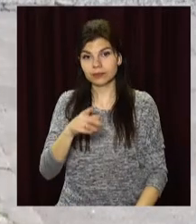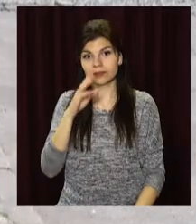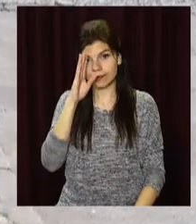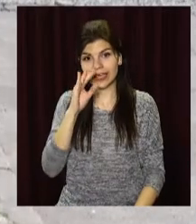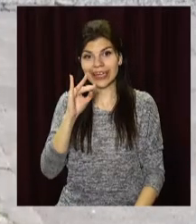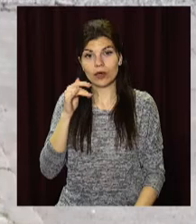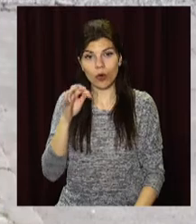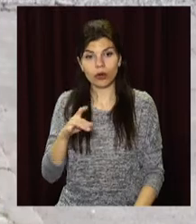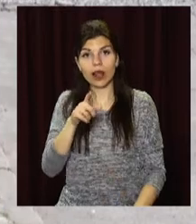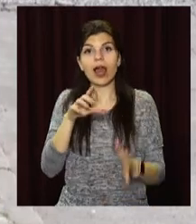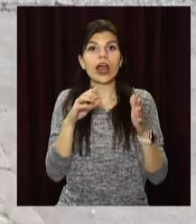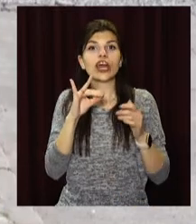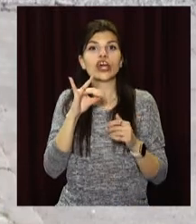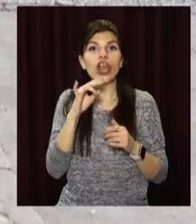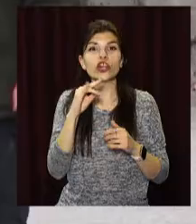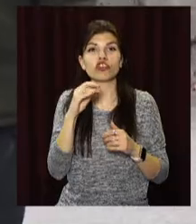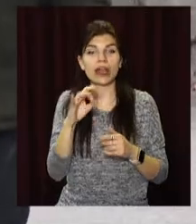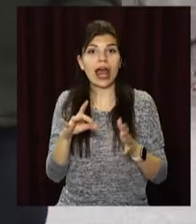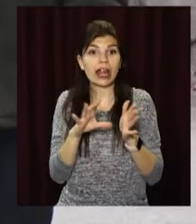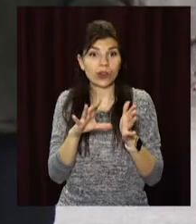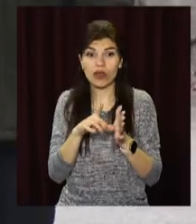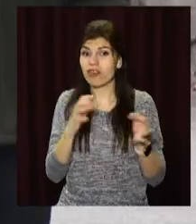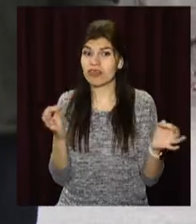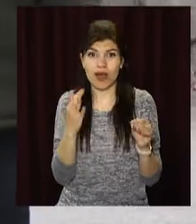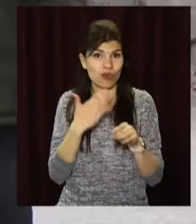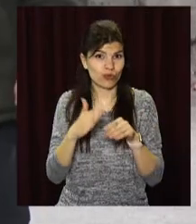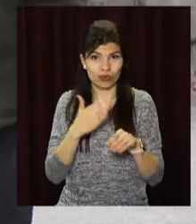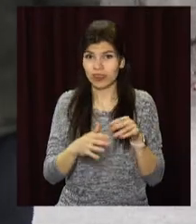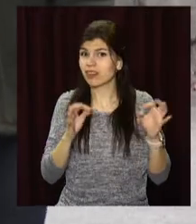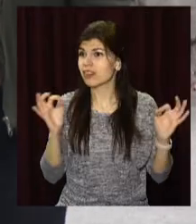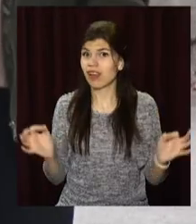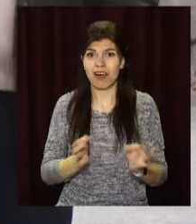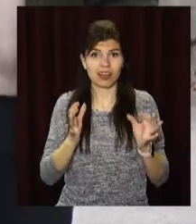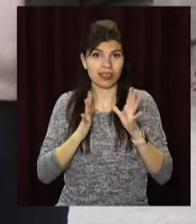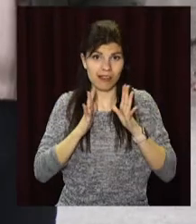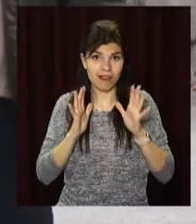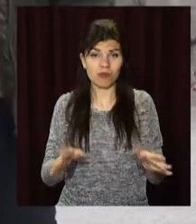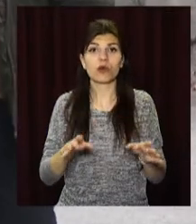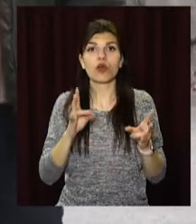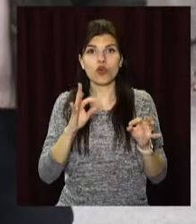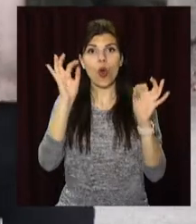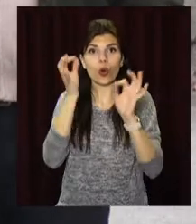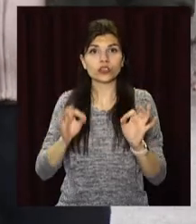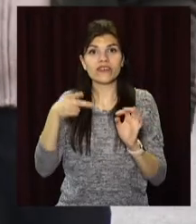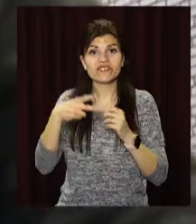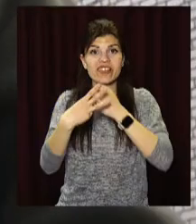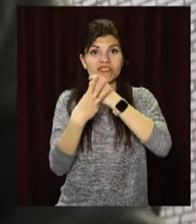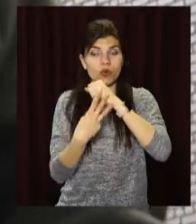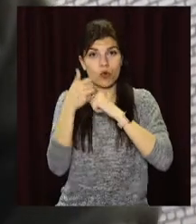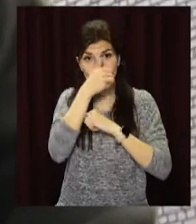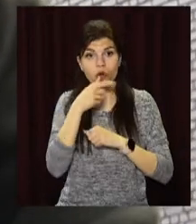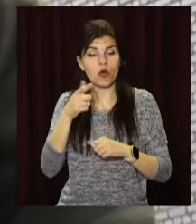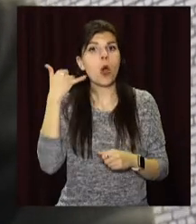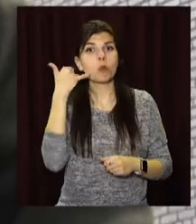– інженер-електронщик. Говорить, ніколи не брав кредитів у дрібних фінансових організаціях. Проте восени 2018-го